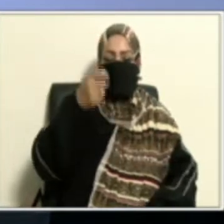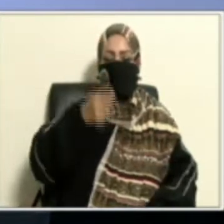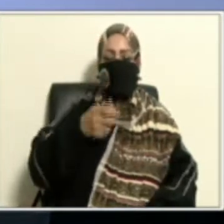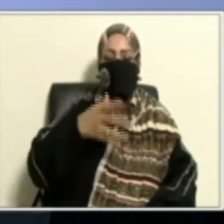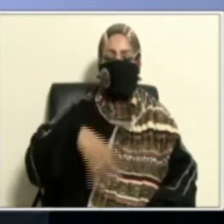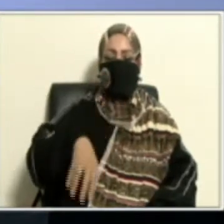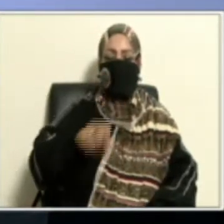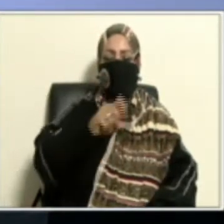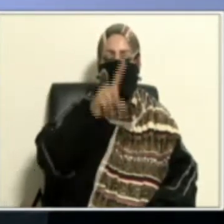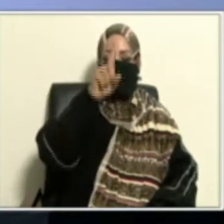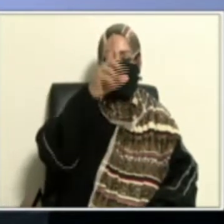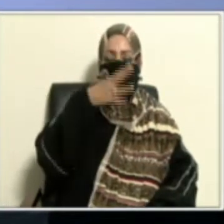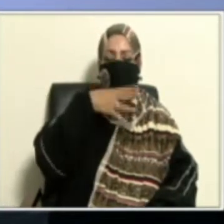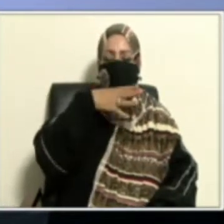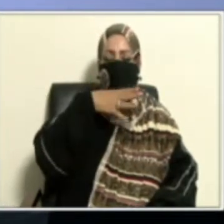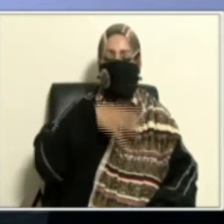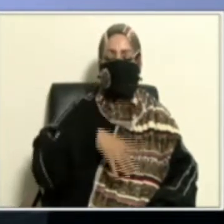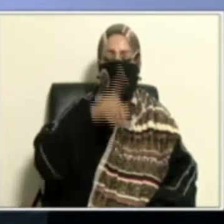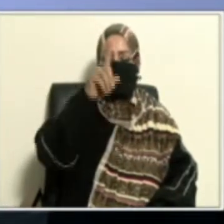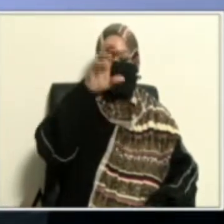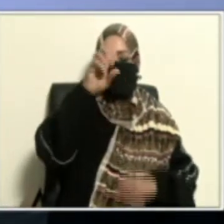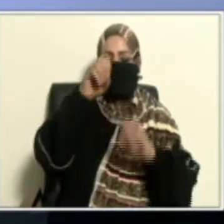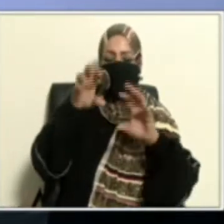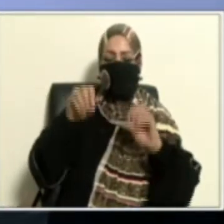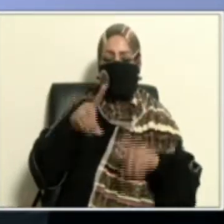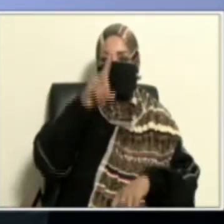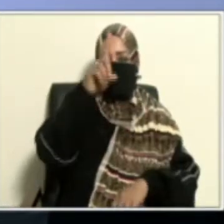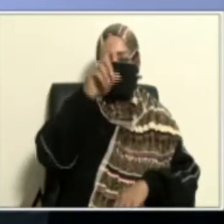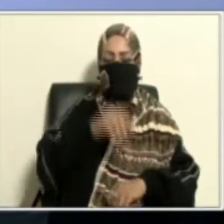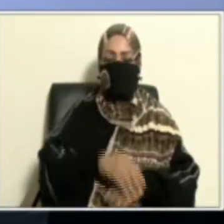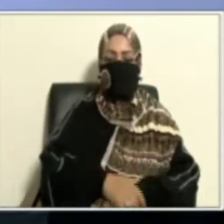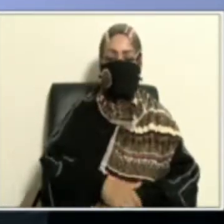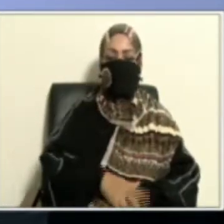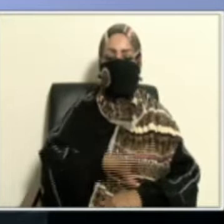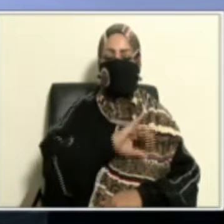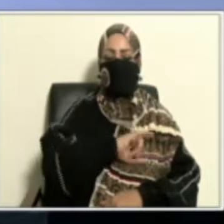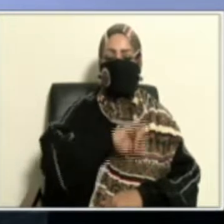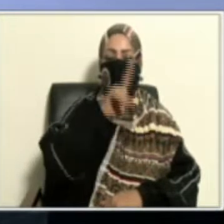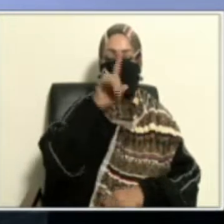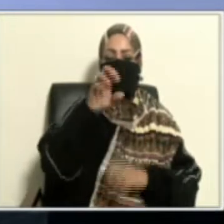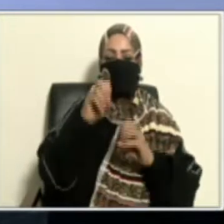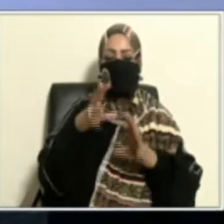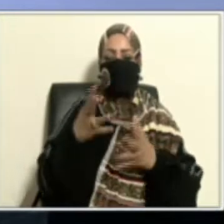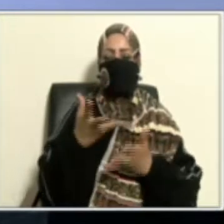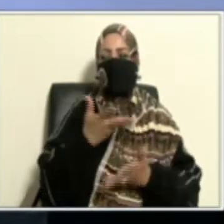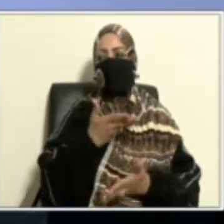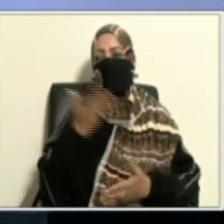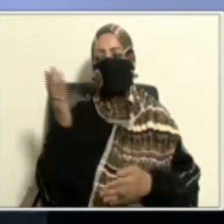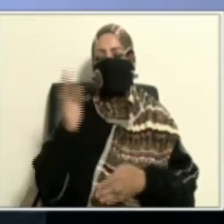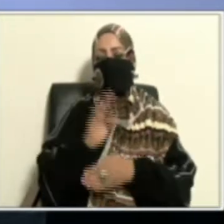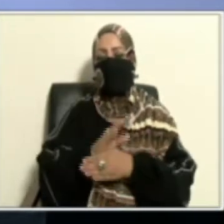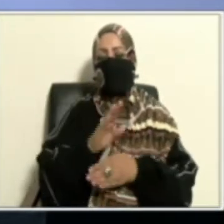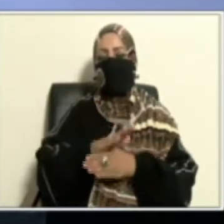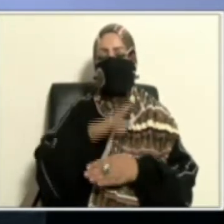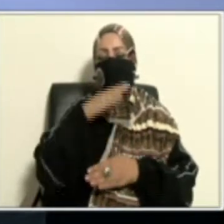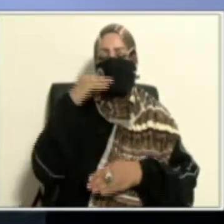خير وتحية لك وتحية أيضا. لازم تخليكي كل من في بلدنا صح.